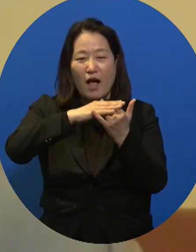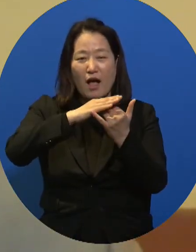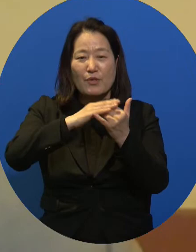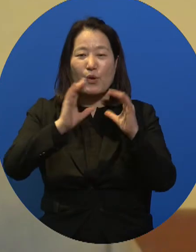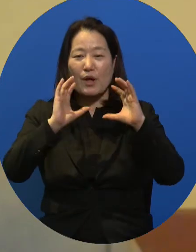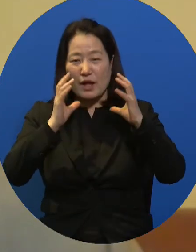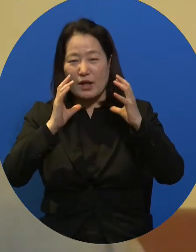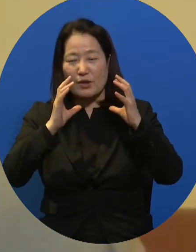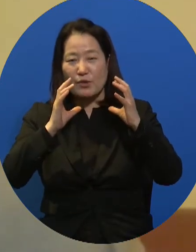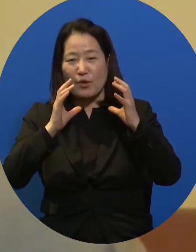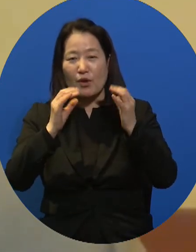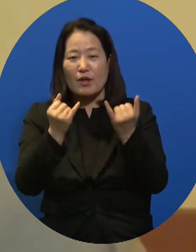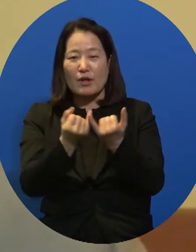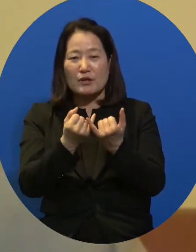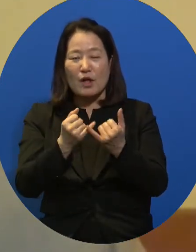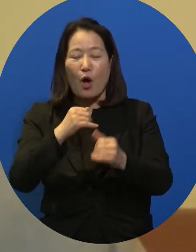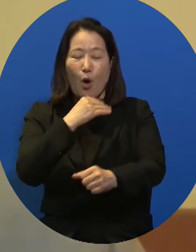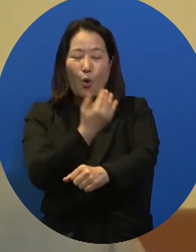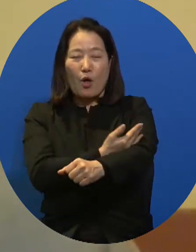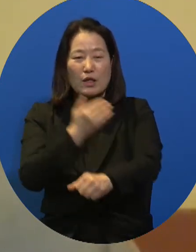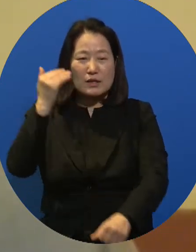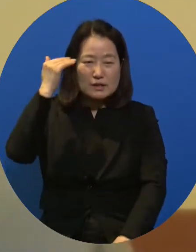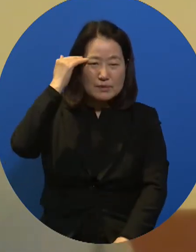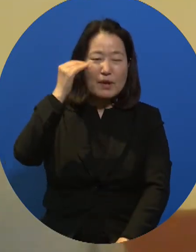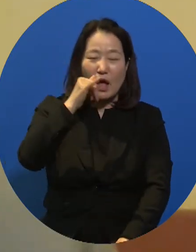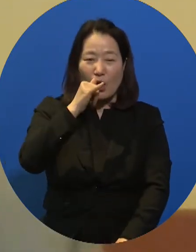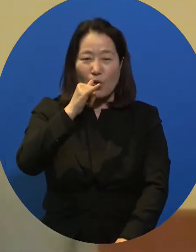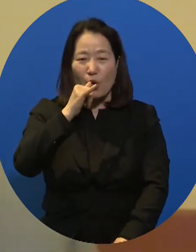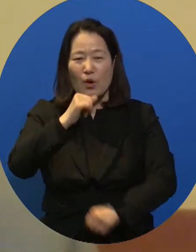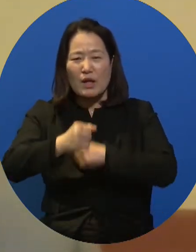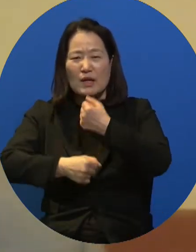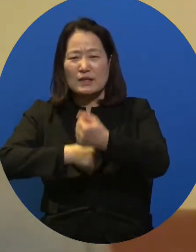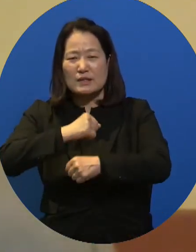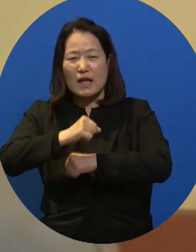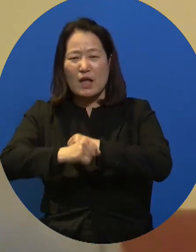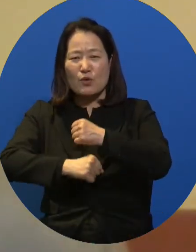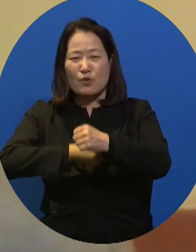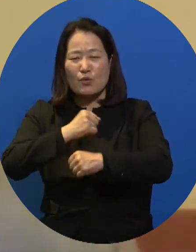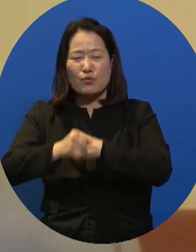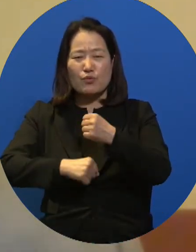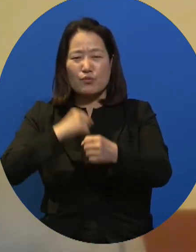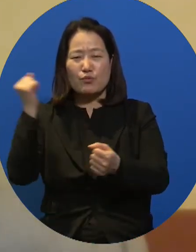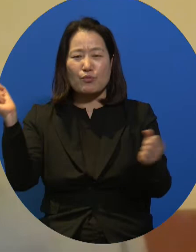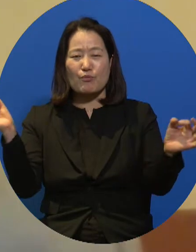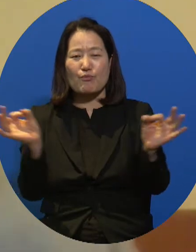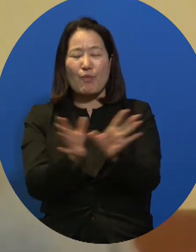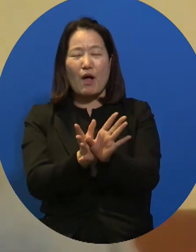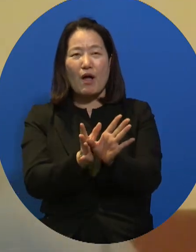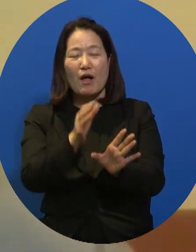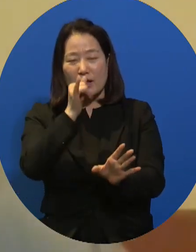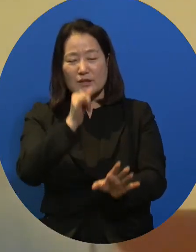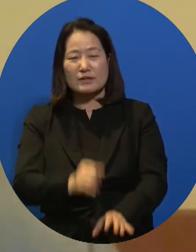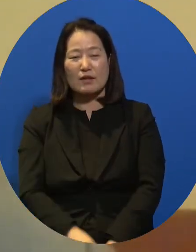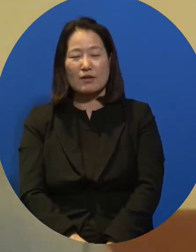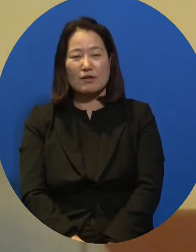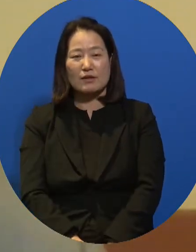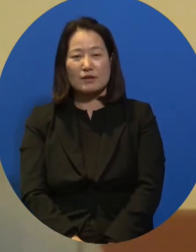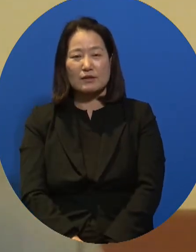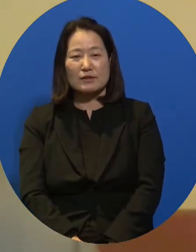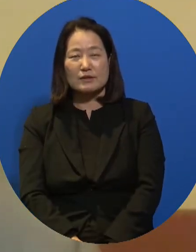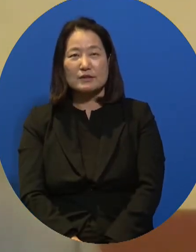모두에게 권리가 침해될 수 있기 때문입니다. 또 자유가 제한되기 때문입니다. 이제 CRPD 위원회가